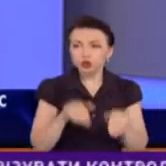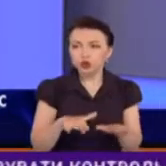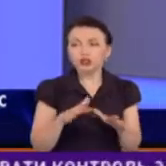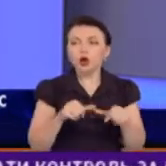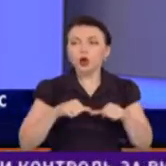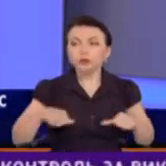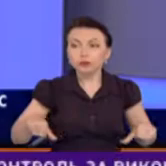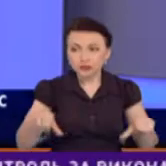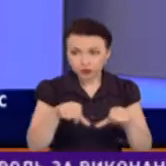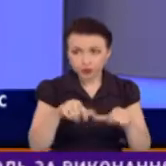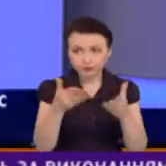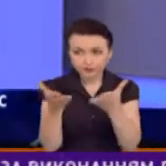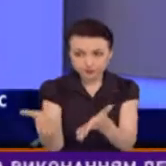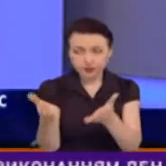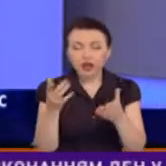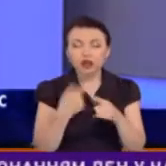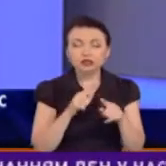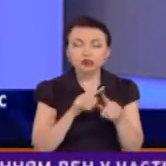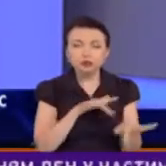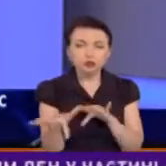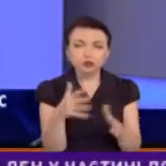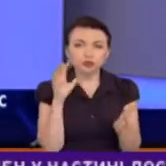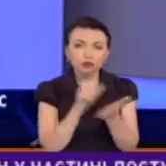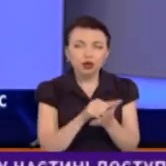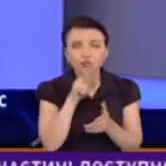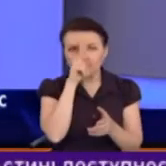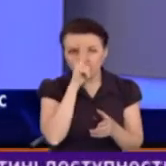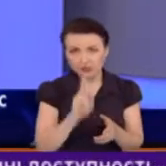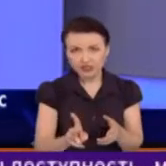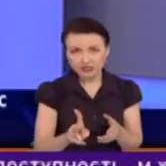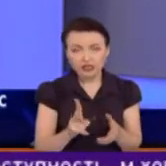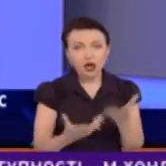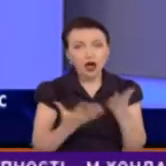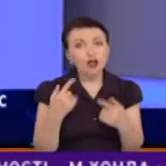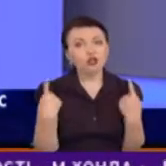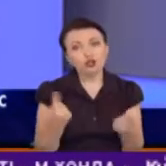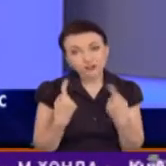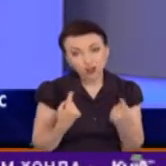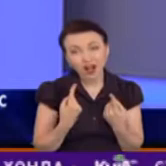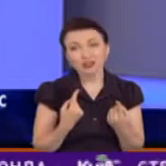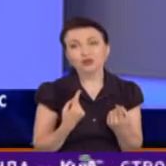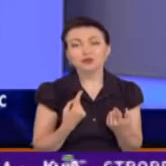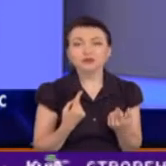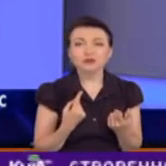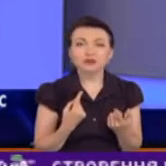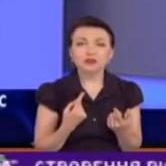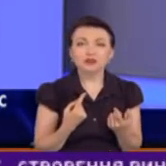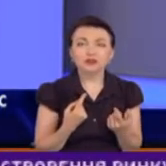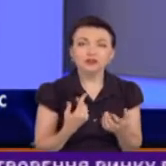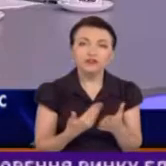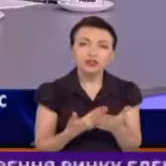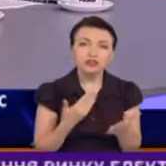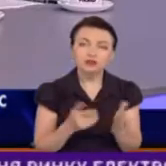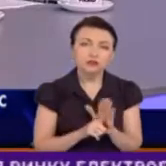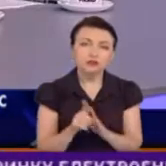ця процедура, якщо дуже швидко, займає 2 місяці. А якщо, як звичайно, це від